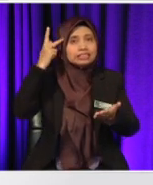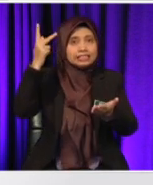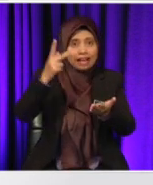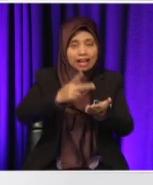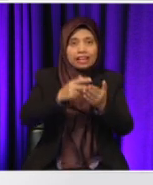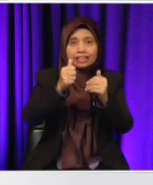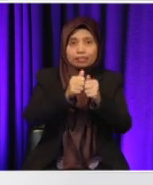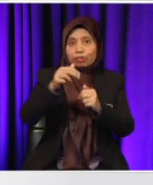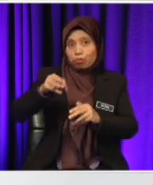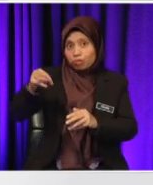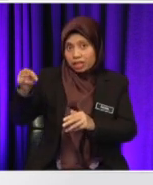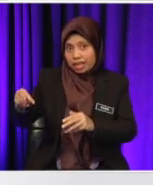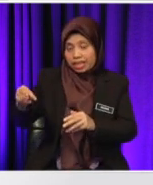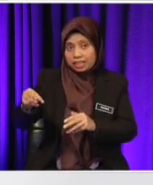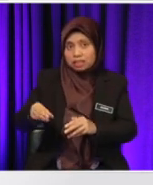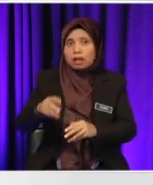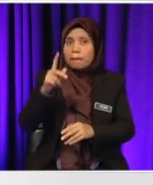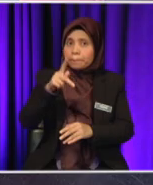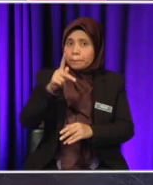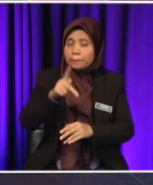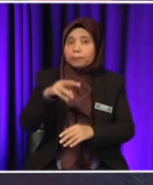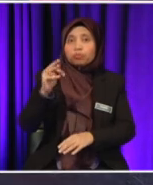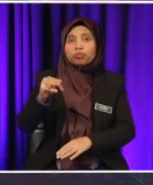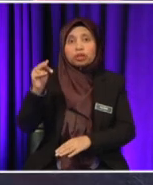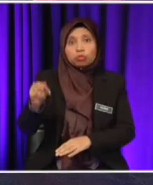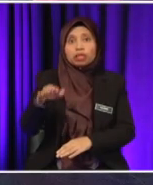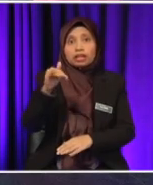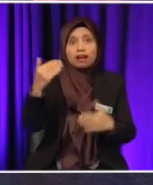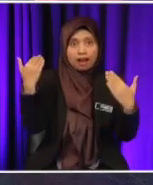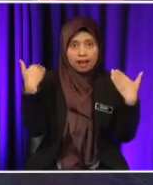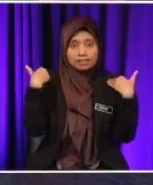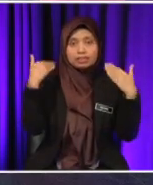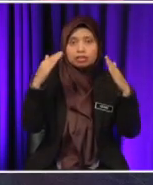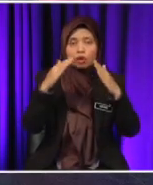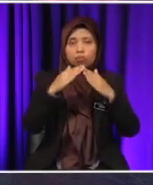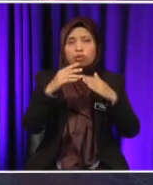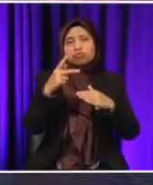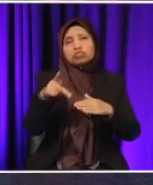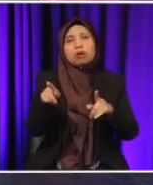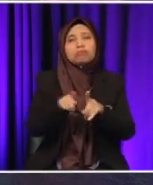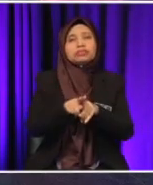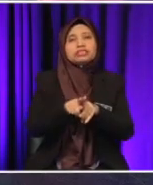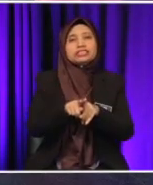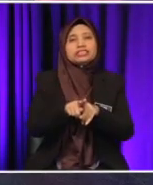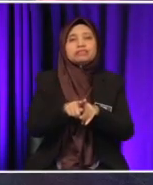untuk pembelajaran hari ini pastinya murid-murid yang berada di rumah juga tak sabar